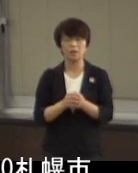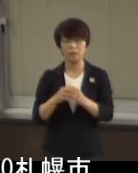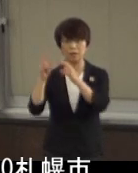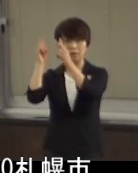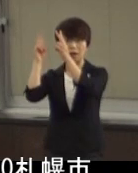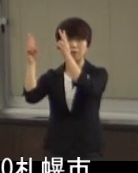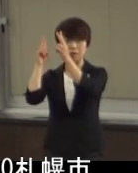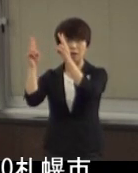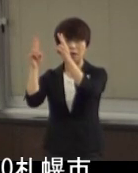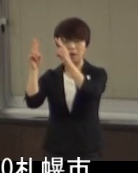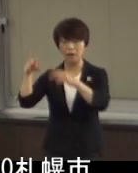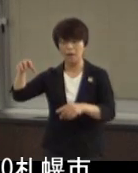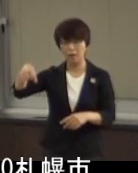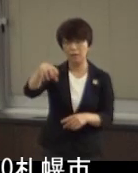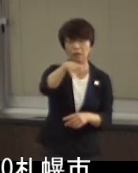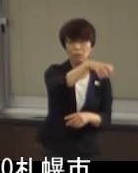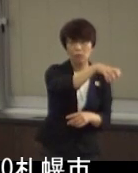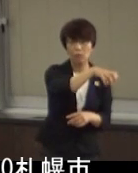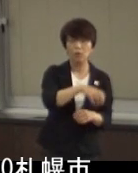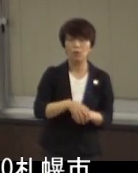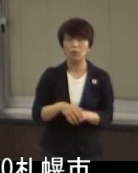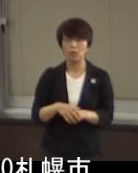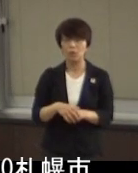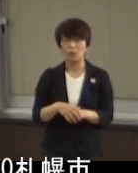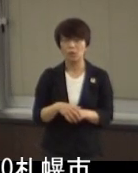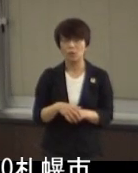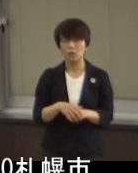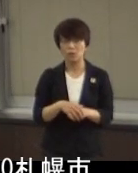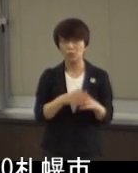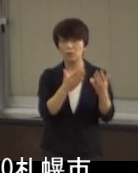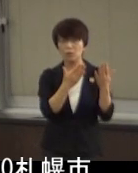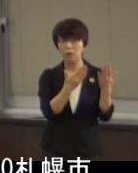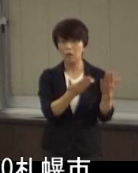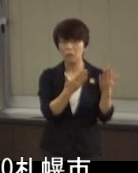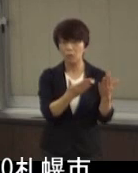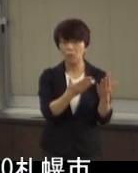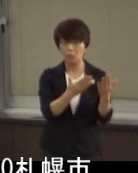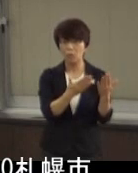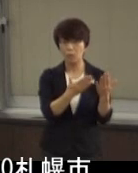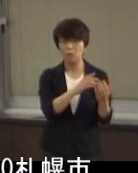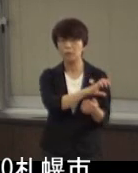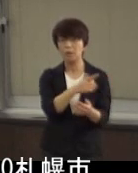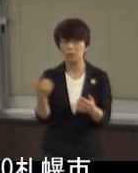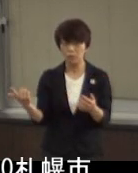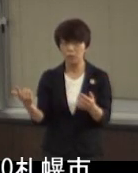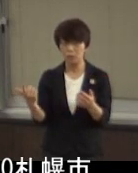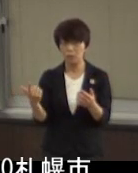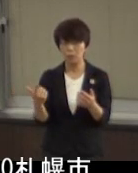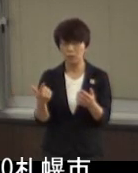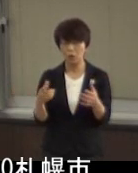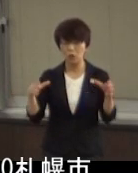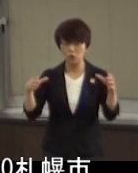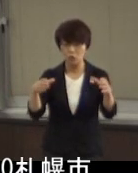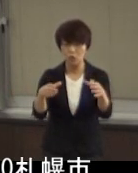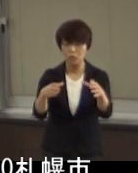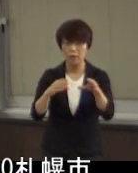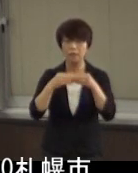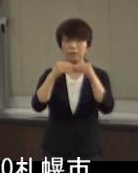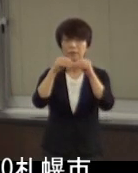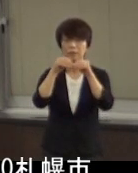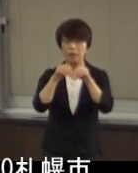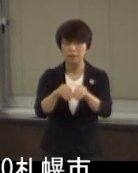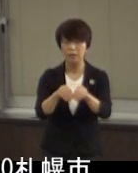社などのですね、こういった学校、こういったところでの感染、集団感染というもの